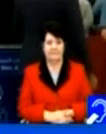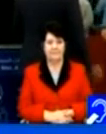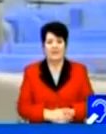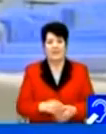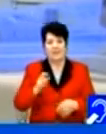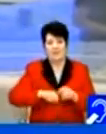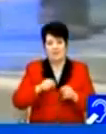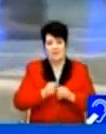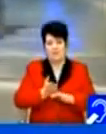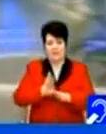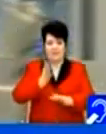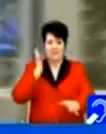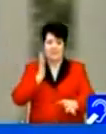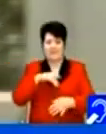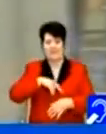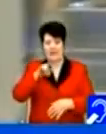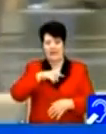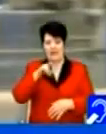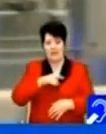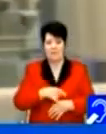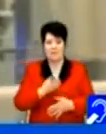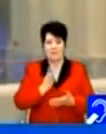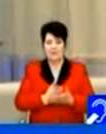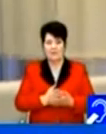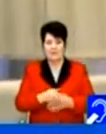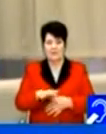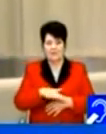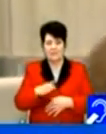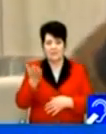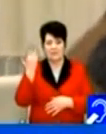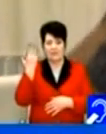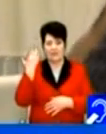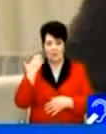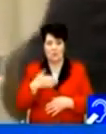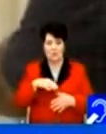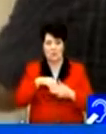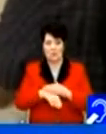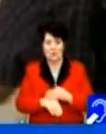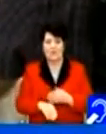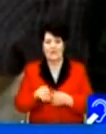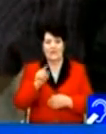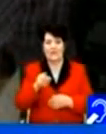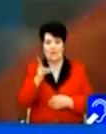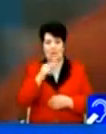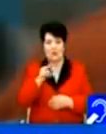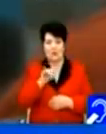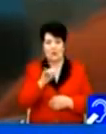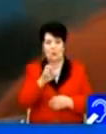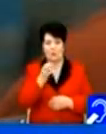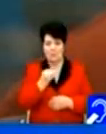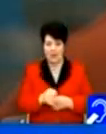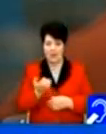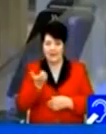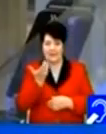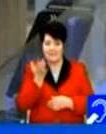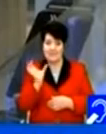Controlele și cozile interminabile de la aeroport devin un lucru de domeniul trecutului. Un tunel revoluționar din Dubai poate verifica în